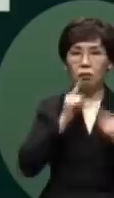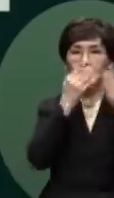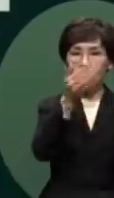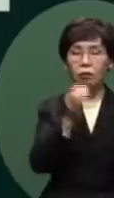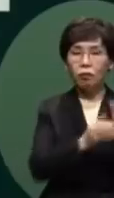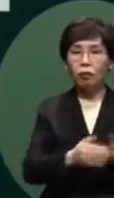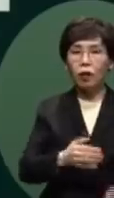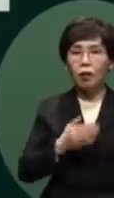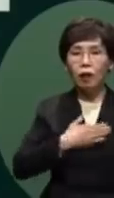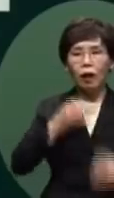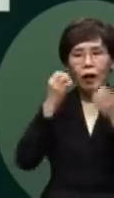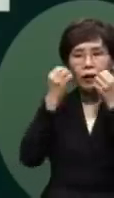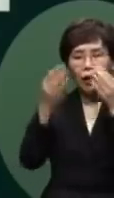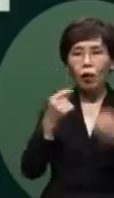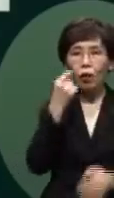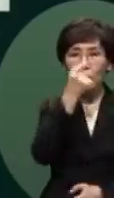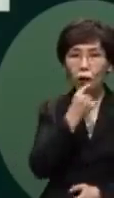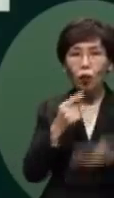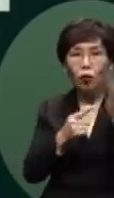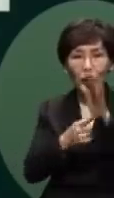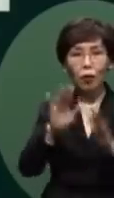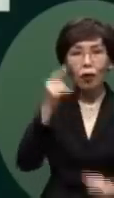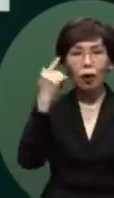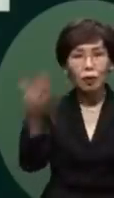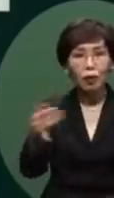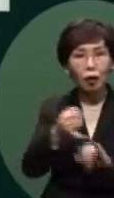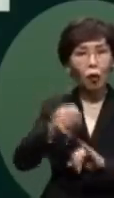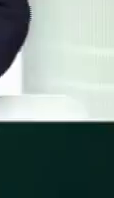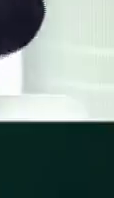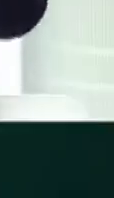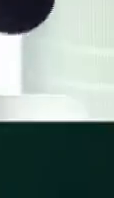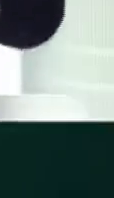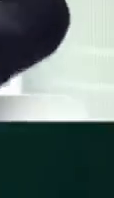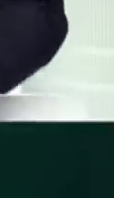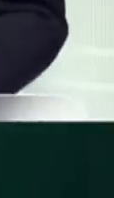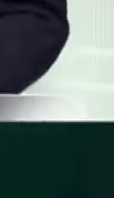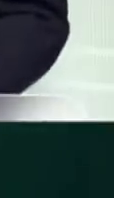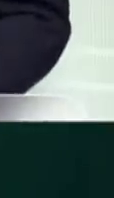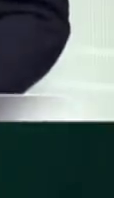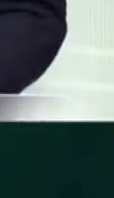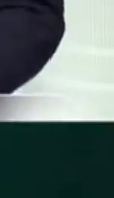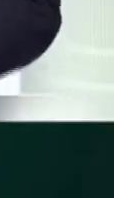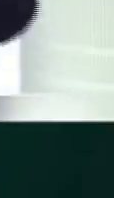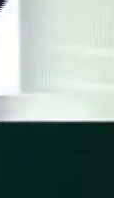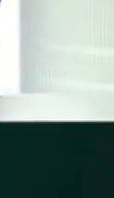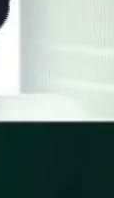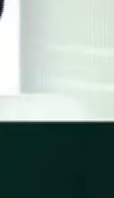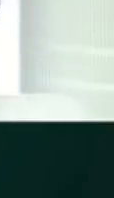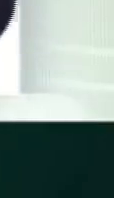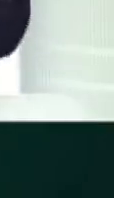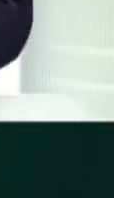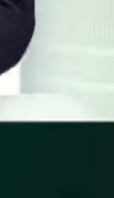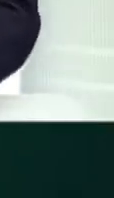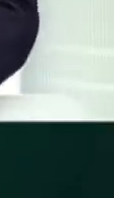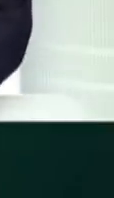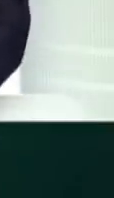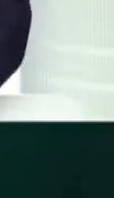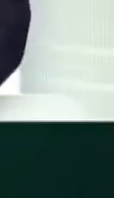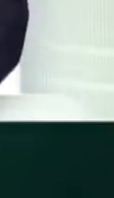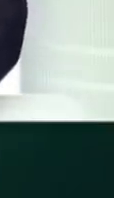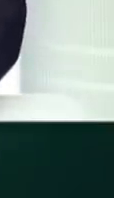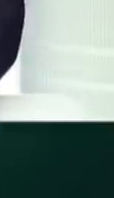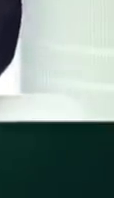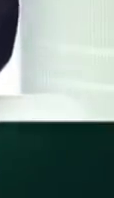글쎄요. 제가 뭐 꼭 새로운 이론을 내야 되겠습니까? 공약으로. 네. 제가 NSC 이미 회의했는데 NSC